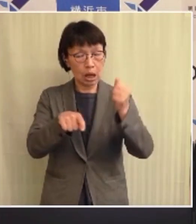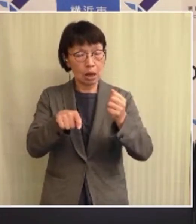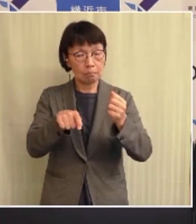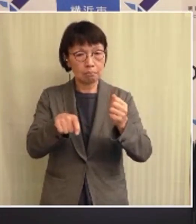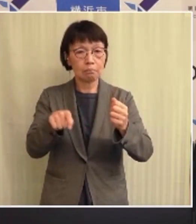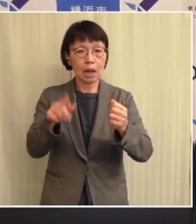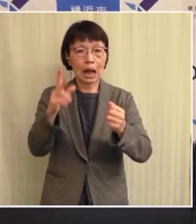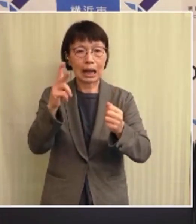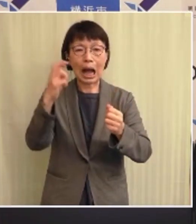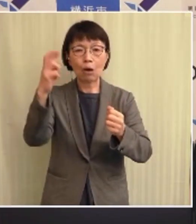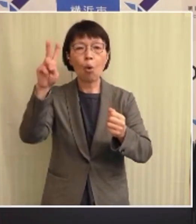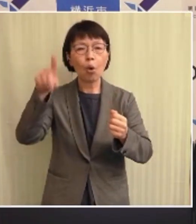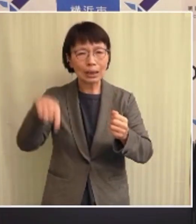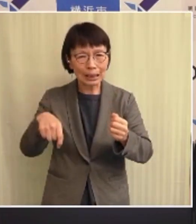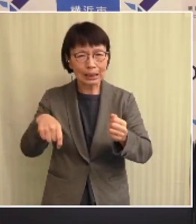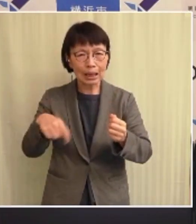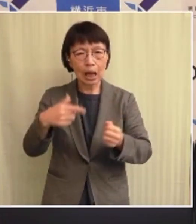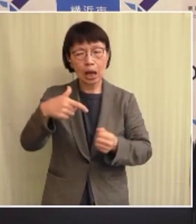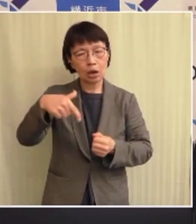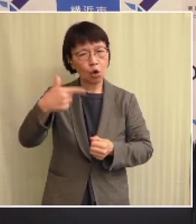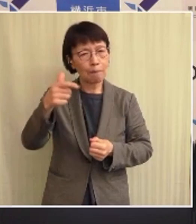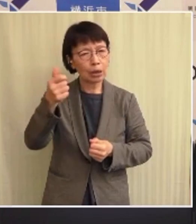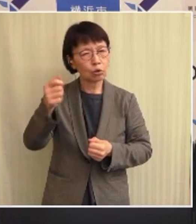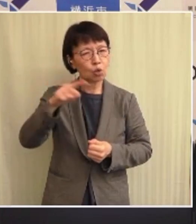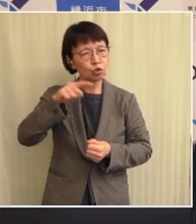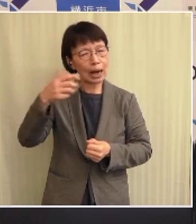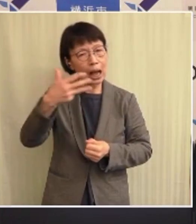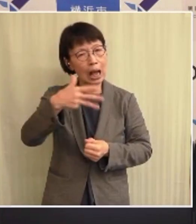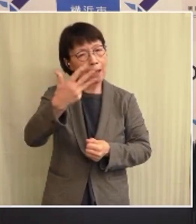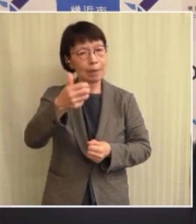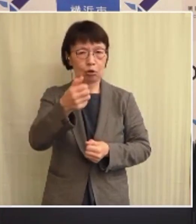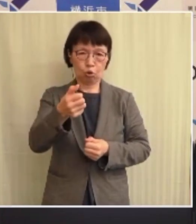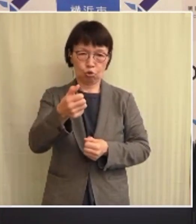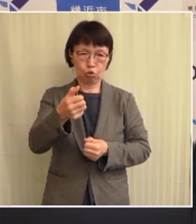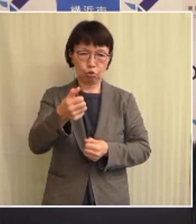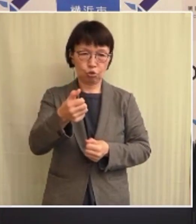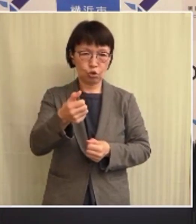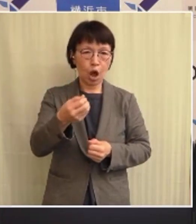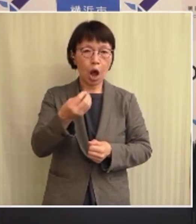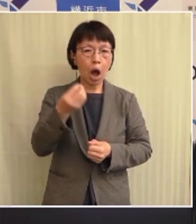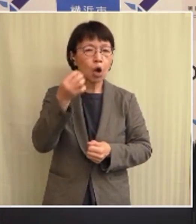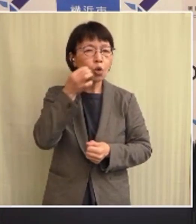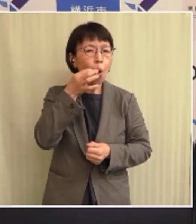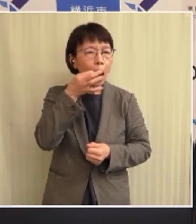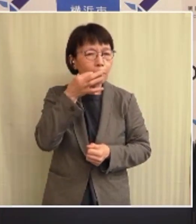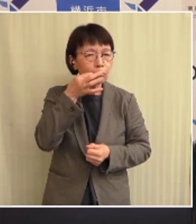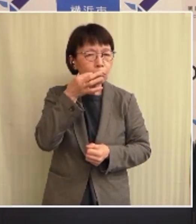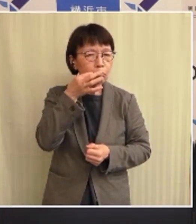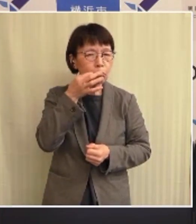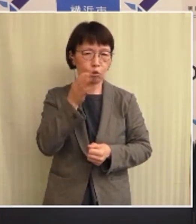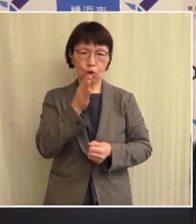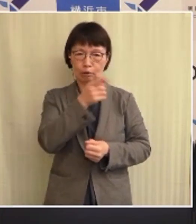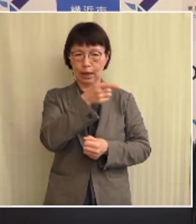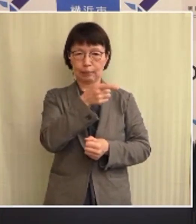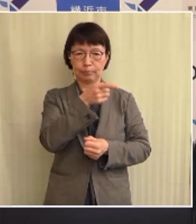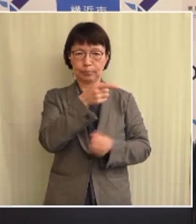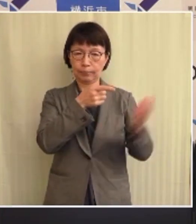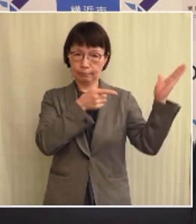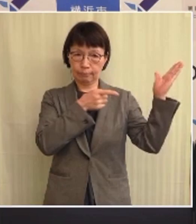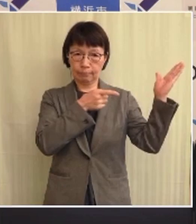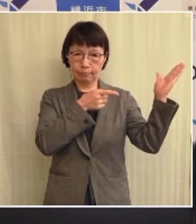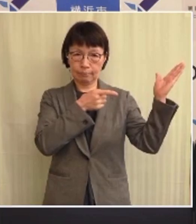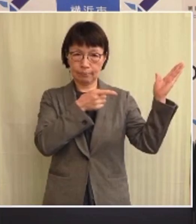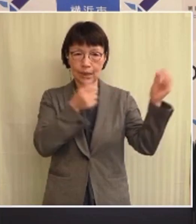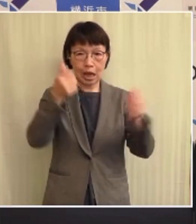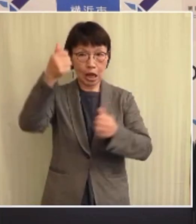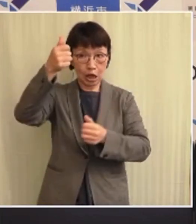ギーですと650から850キロカロリーぐらいで、ご飯がこのぐらい、それから、主菜、